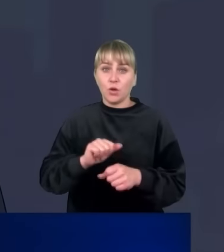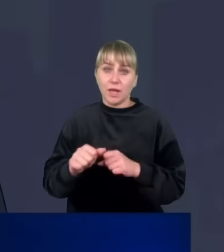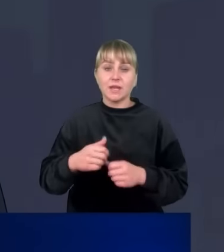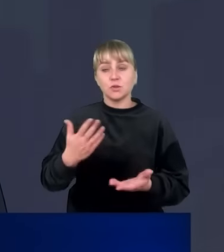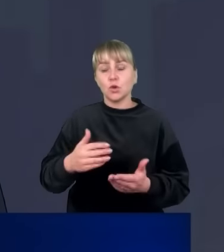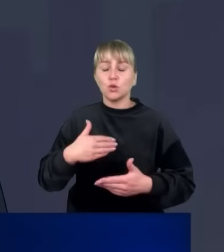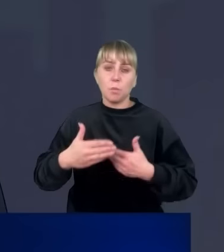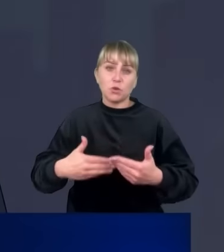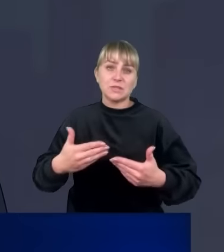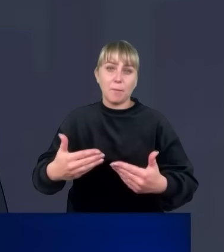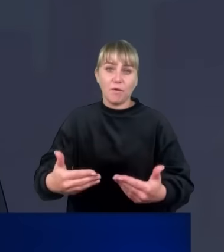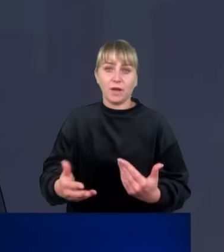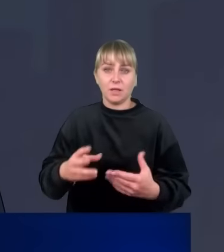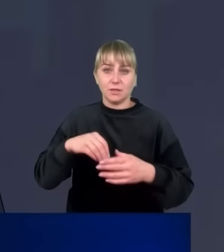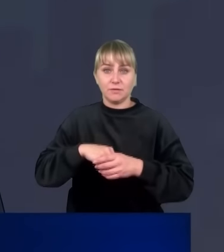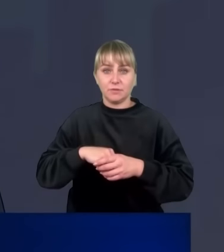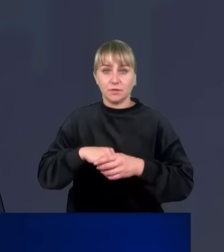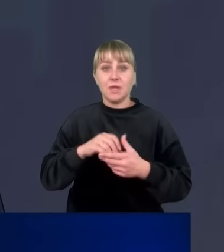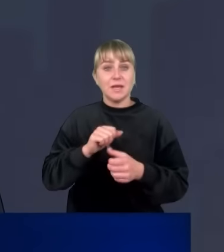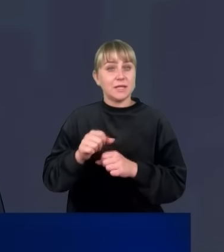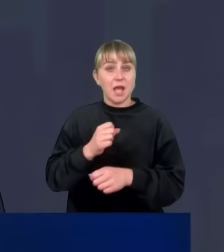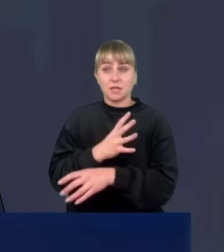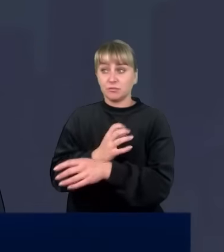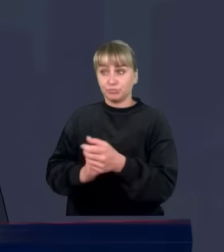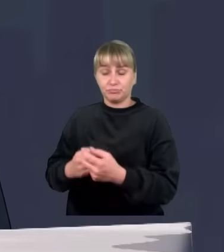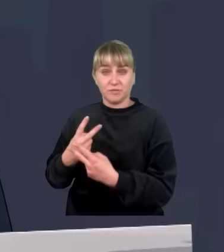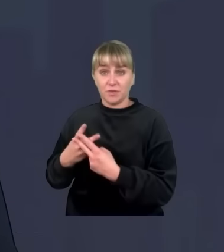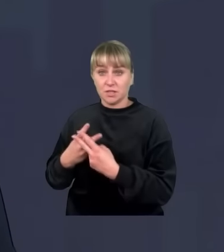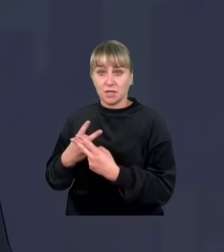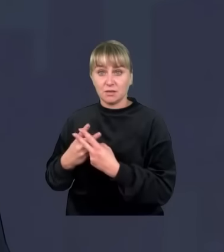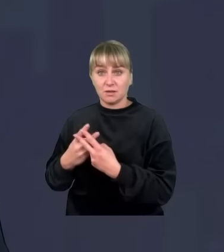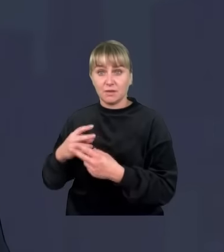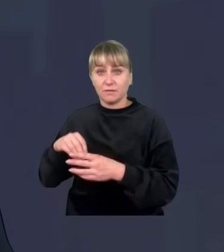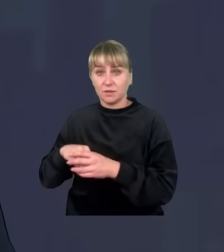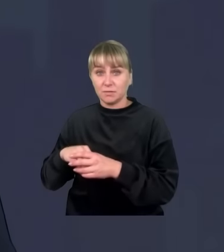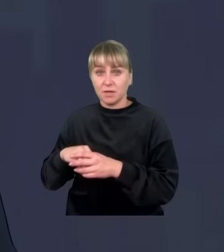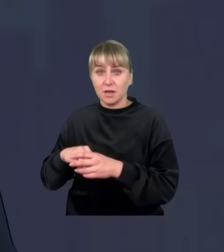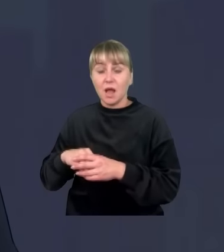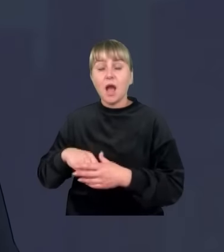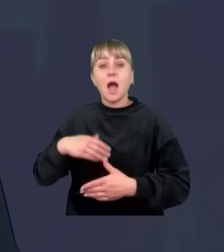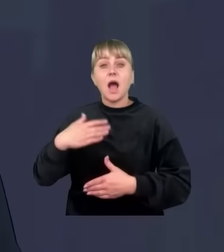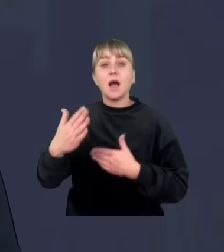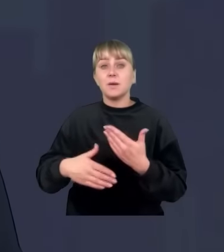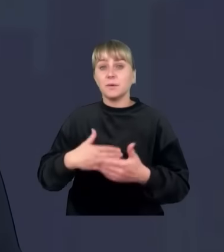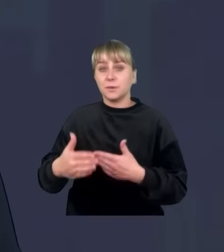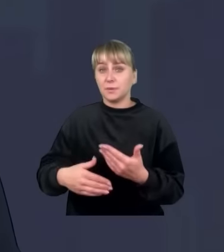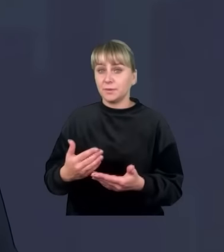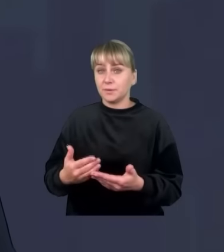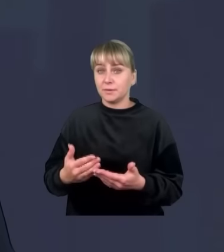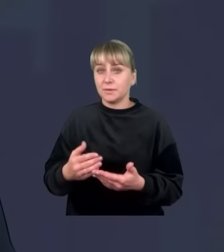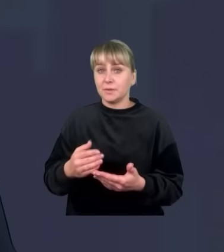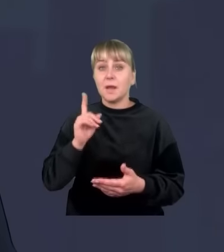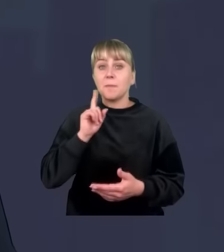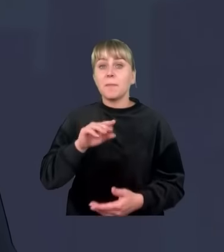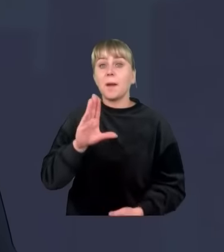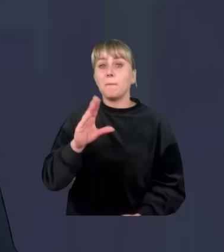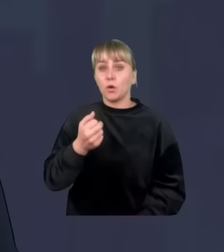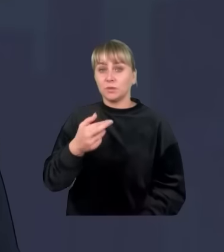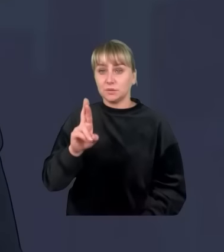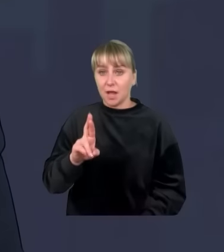postępowanie, są przetrzymywane w aresztach. No i jak się okazuje, kiedy pan Bodnar z Rzecznika